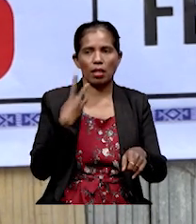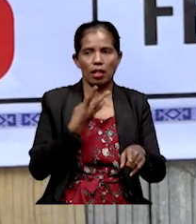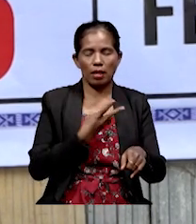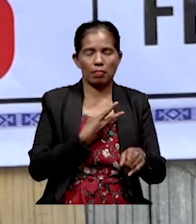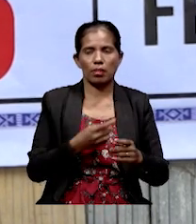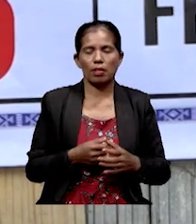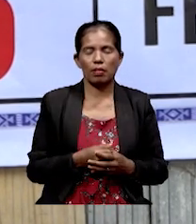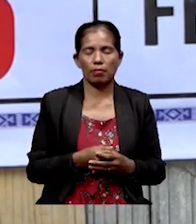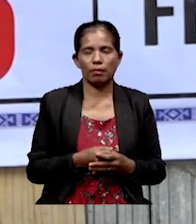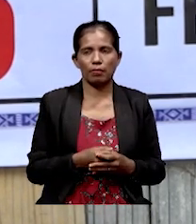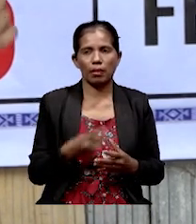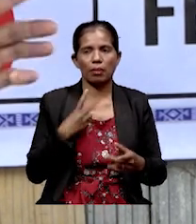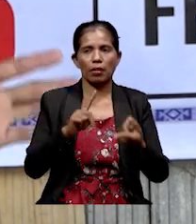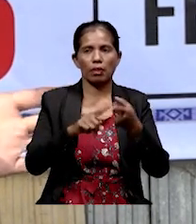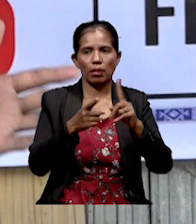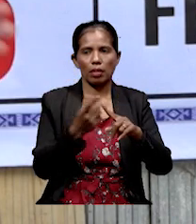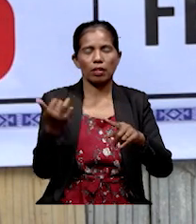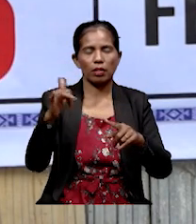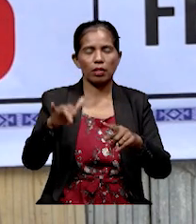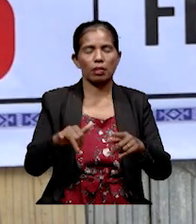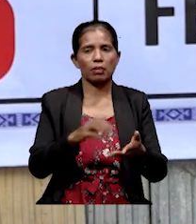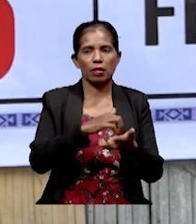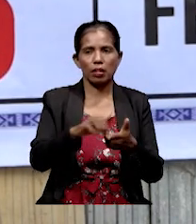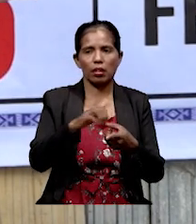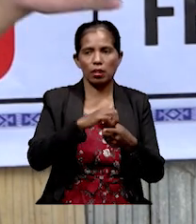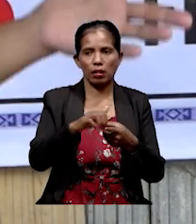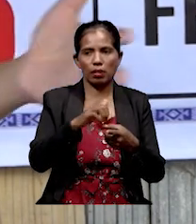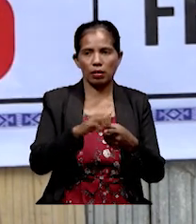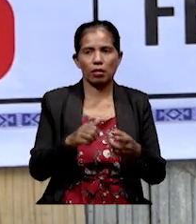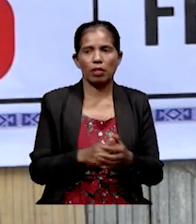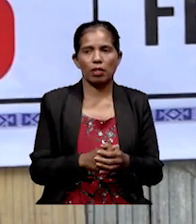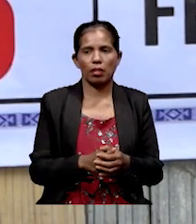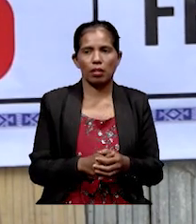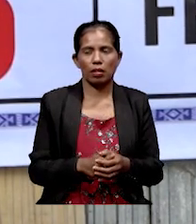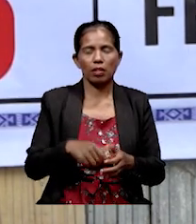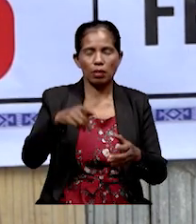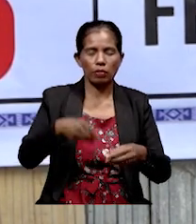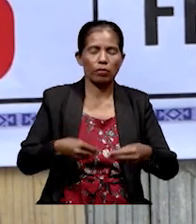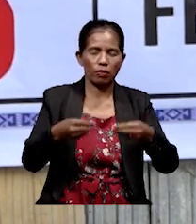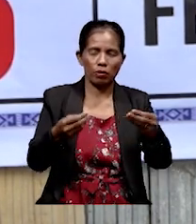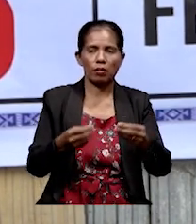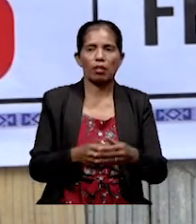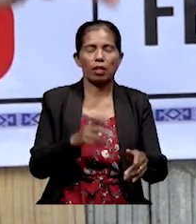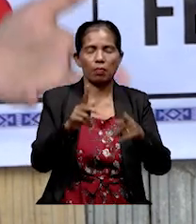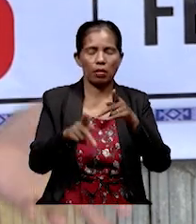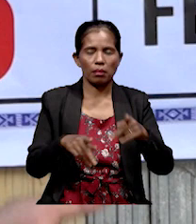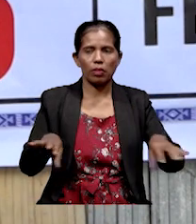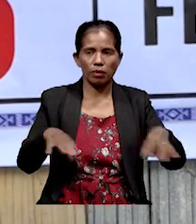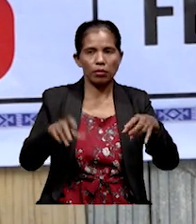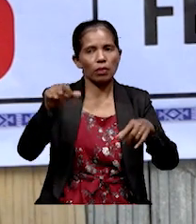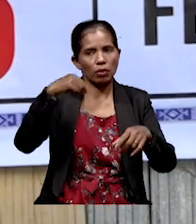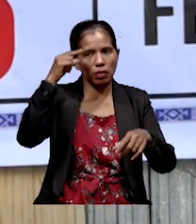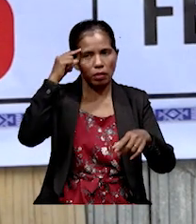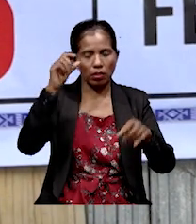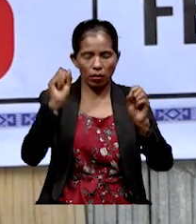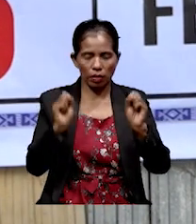be amne kolega sira. Sira ba trenamento luar negeri beasiswa futi foto tambah sira. Ne be ema ne mak serius de governo ne